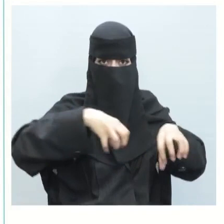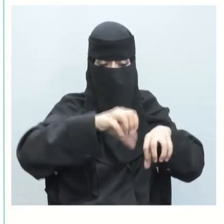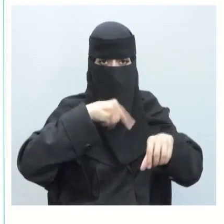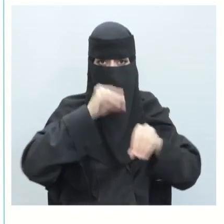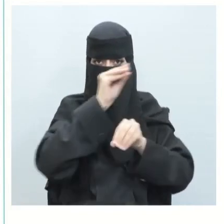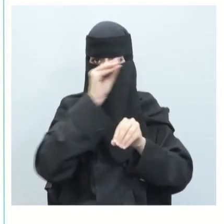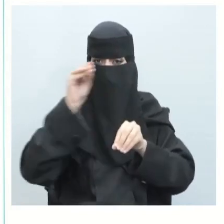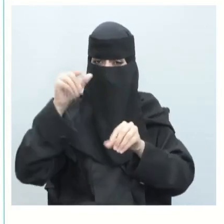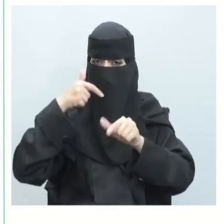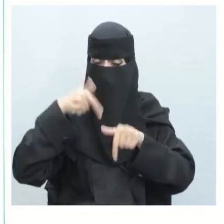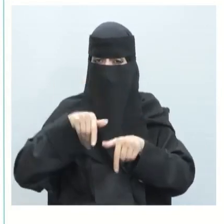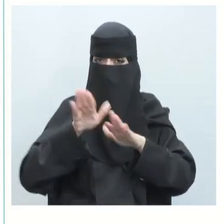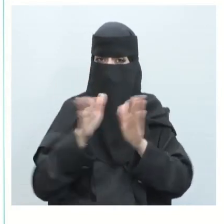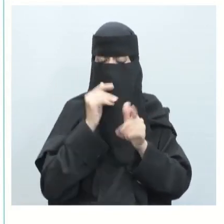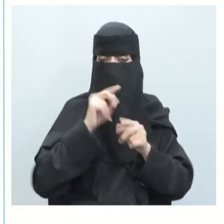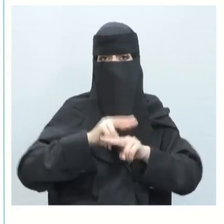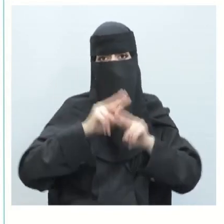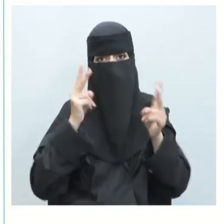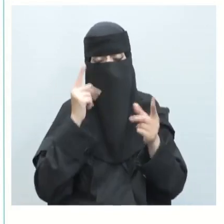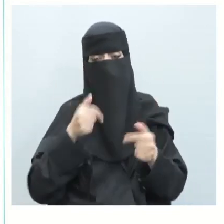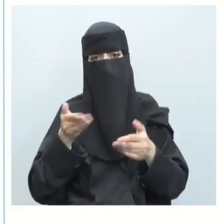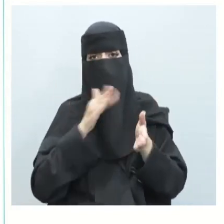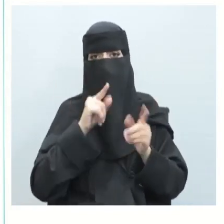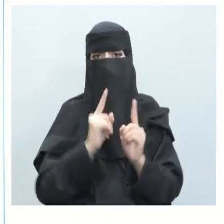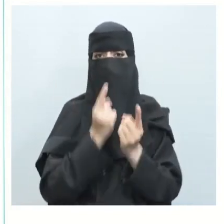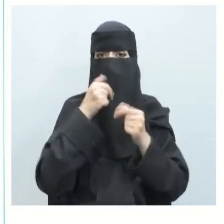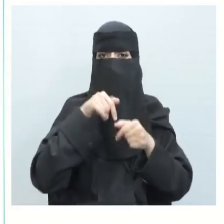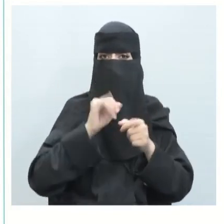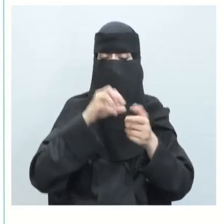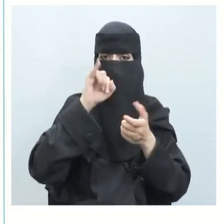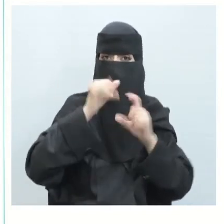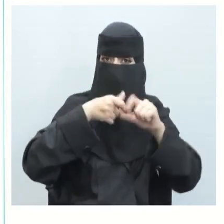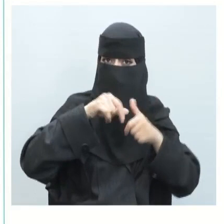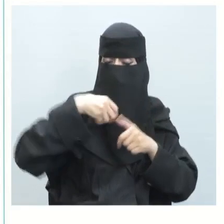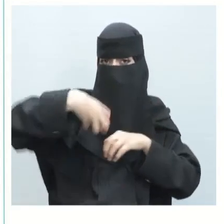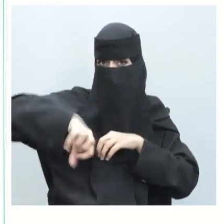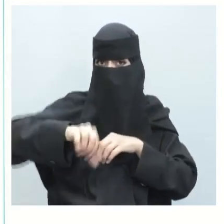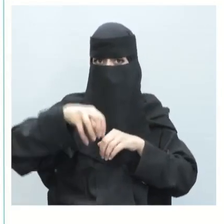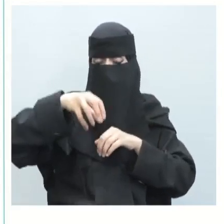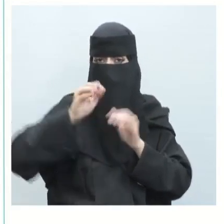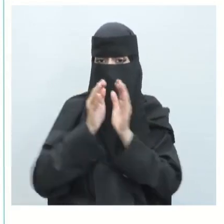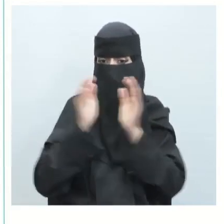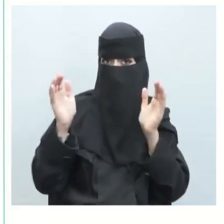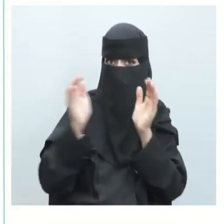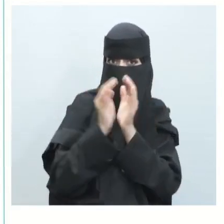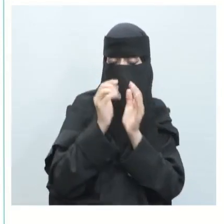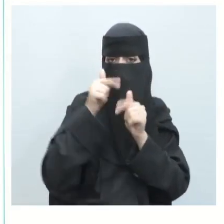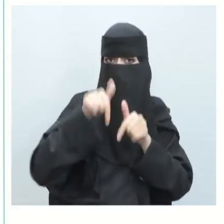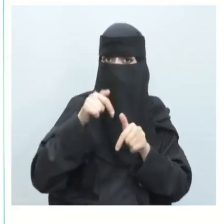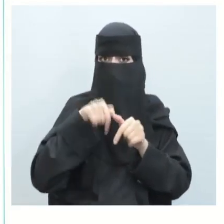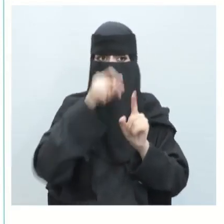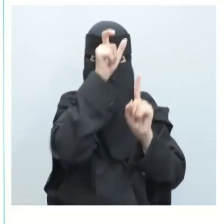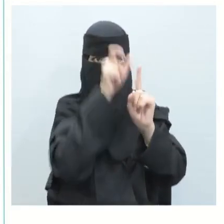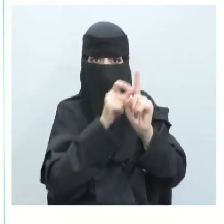وتوزيعاتها واختلافاتها يختلف بطبيعه المنظمه نوع القطاع حجم المنظمه ذكرنا مثلا تاجر